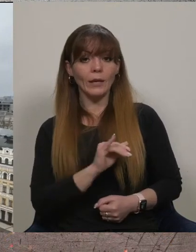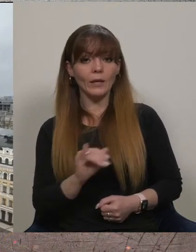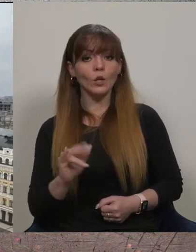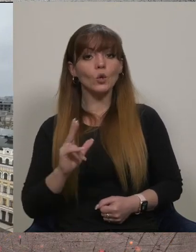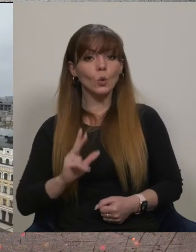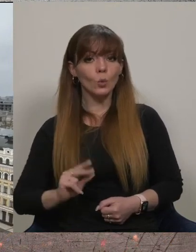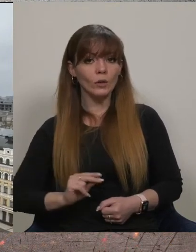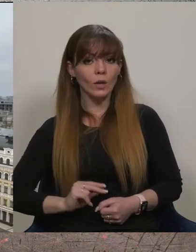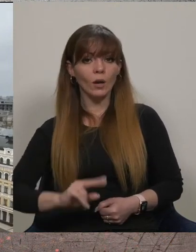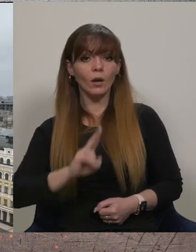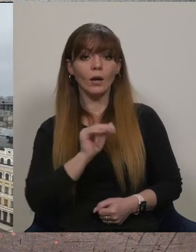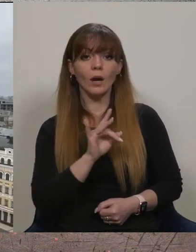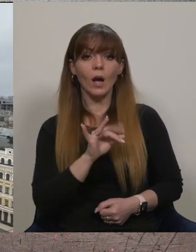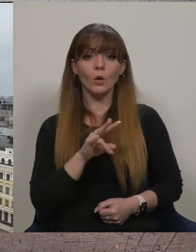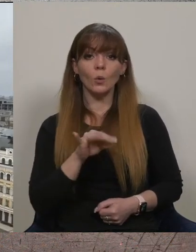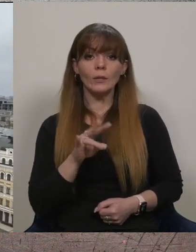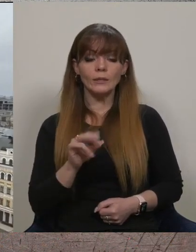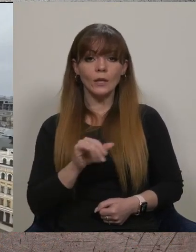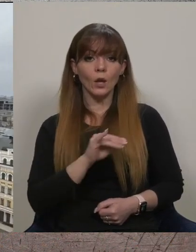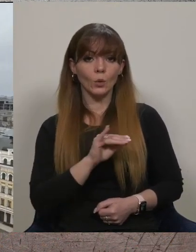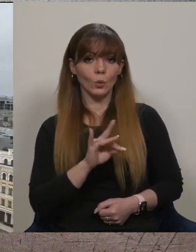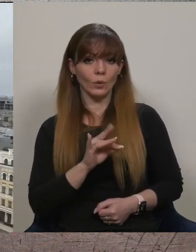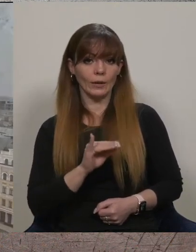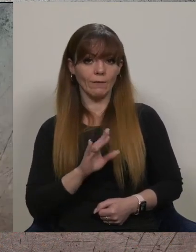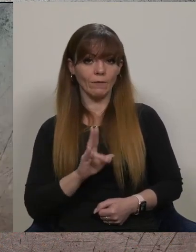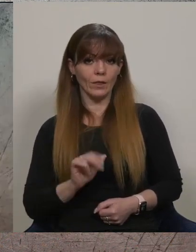донька Кароліна Юріївна.